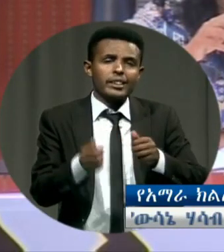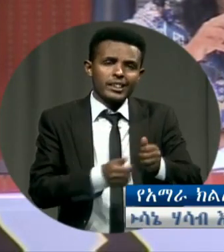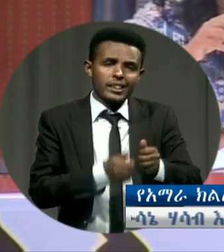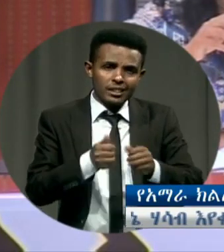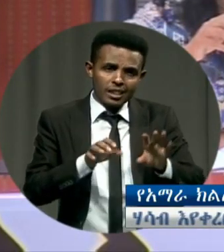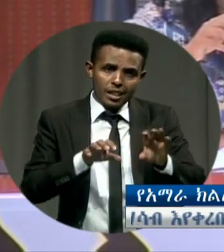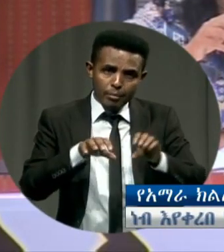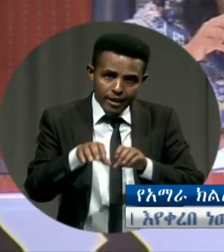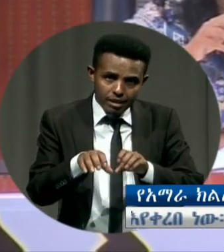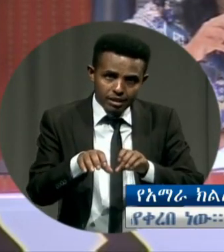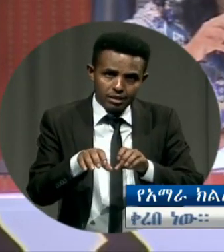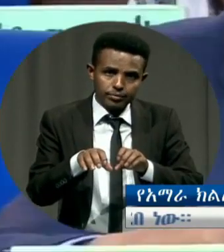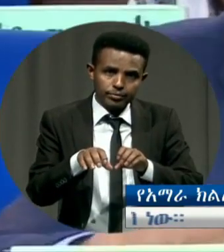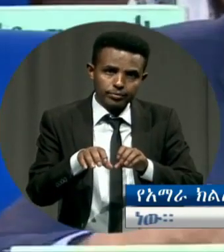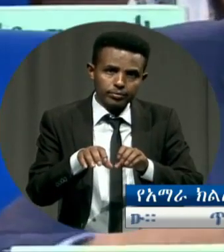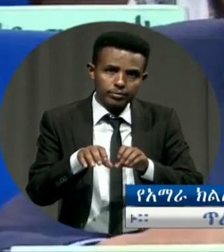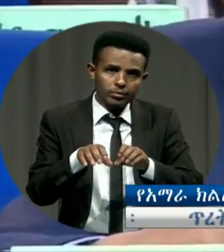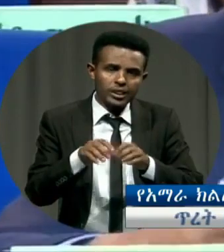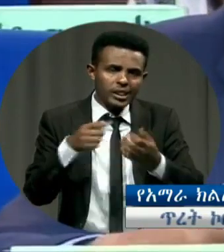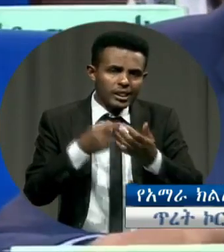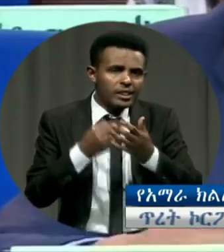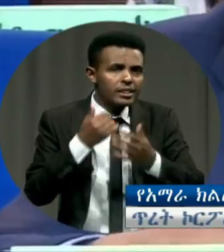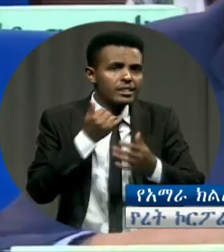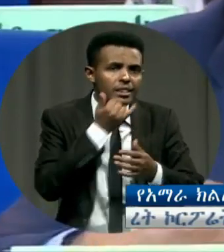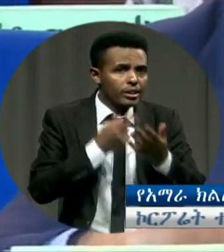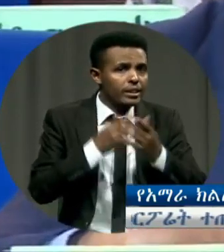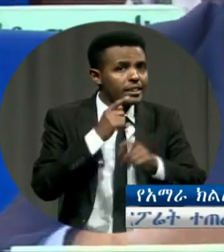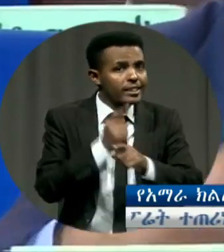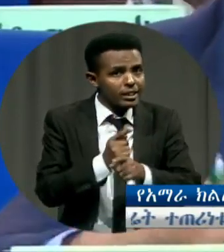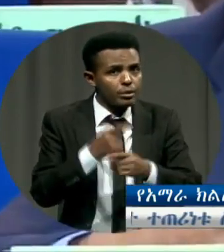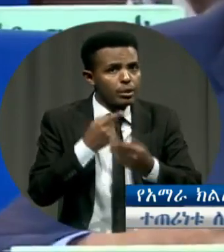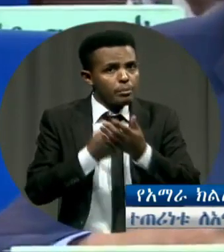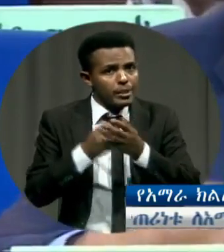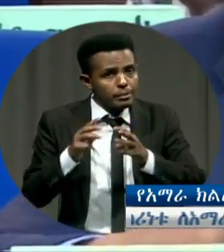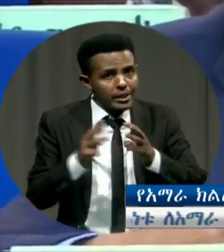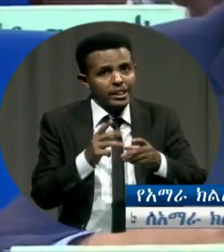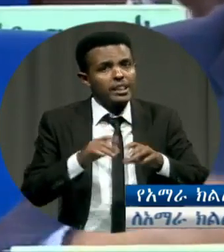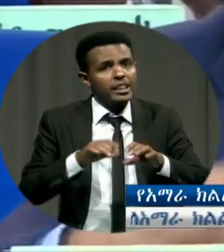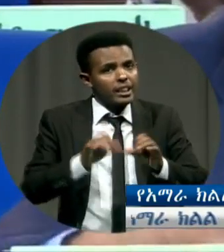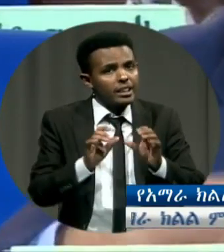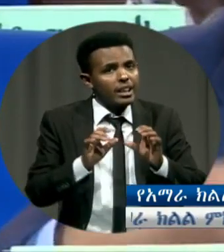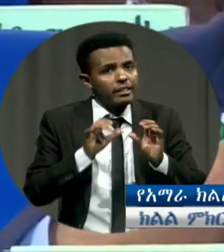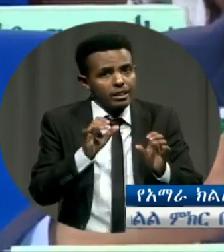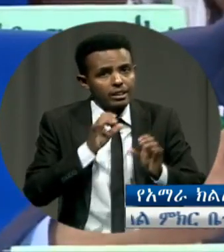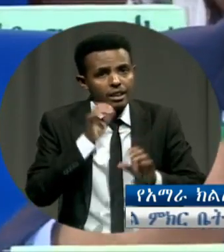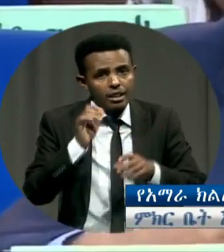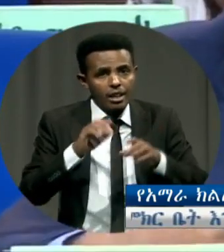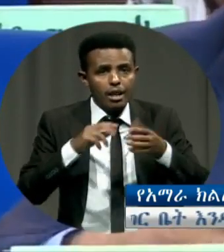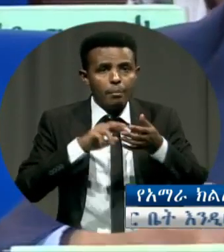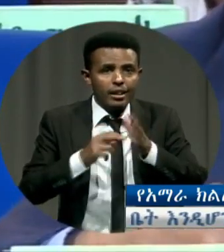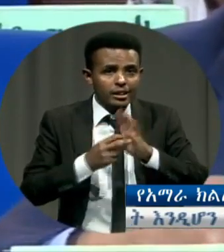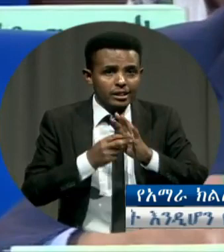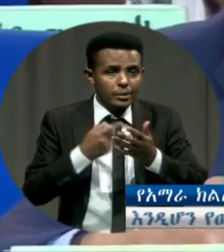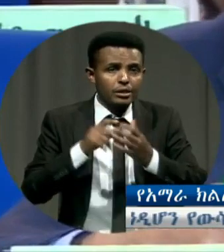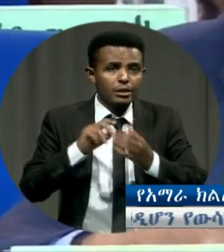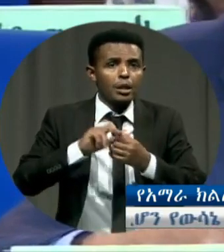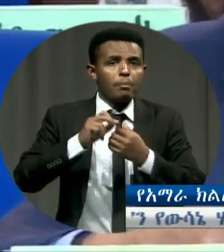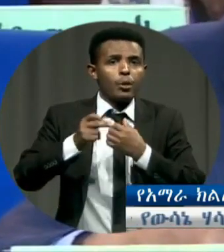ክትትል ለማድረግ ይሄ ስህተት ነው ይሄ ትክክል ነው፣ በዚህ መንገድ ቀጥል፣ በዚህ መንገድ አትቀጥል ለማለት ቢያንስ በዚህ በኮርፖሬት